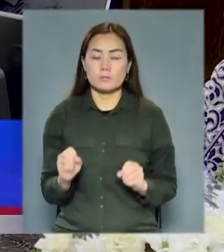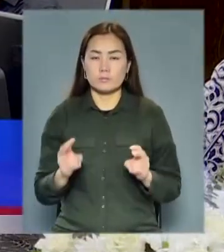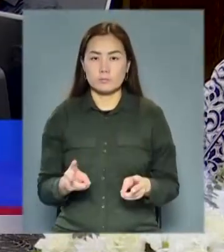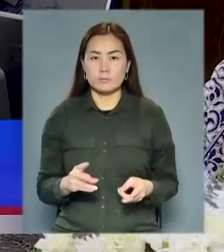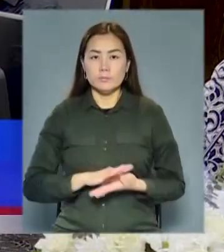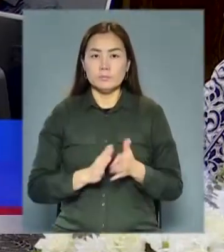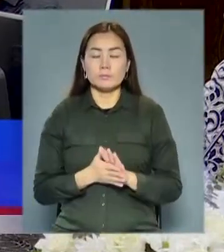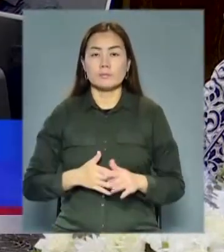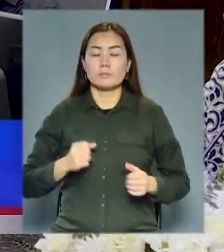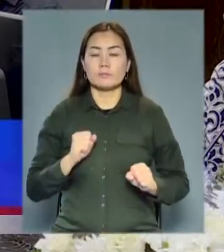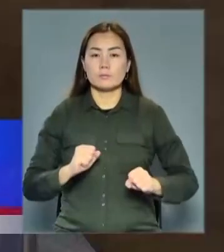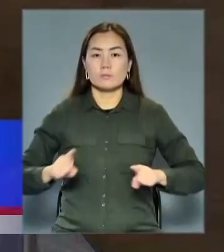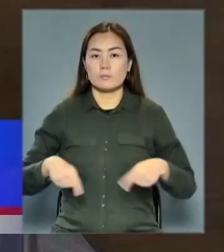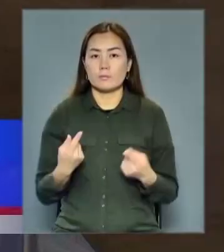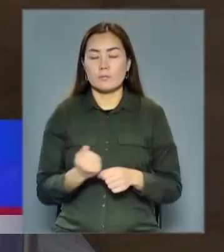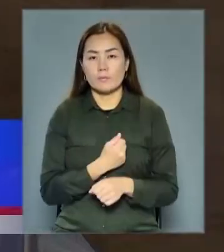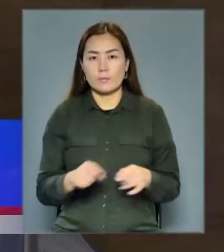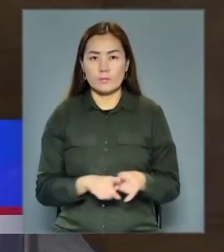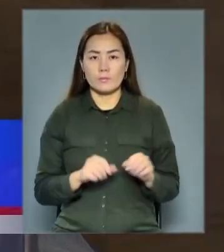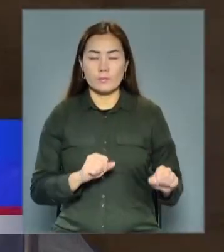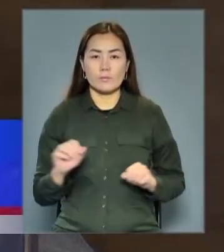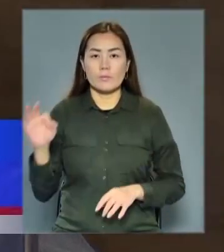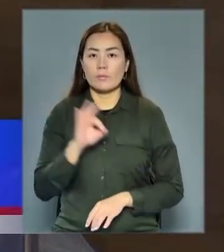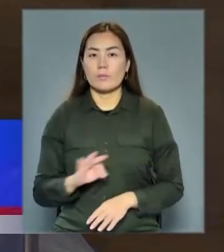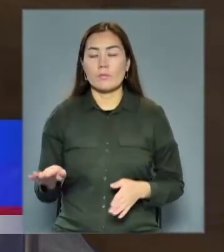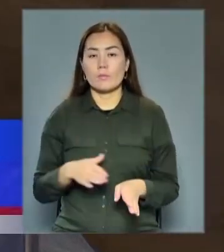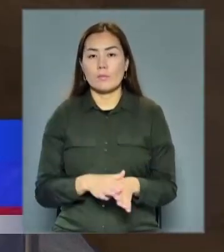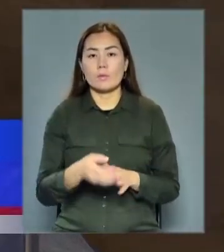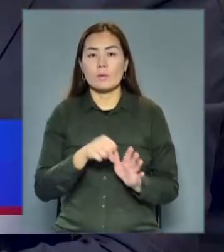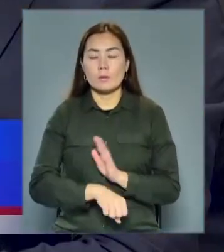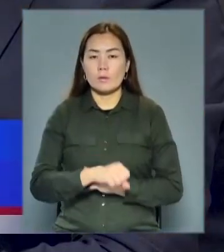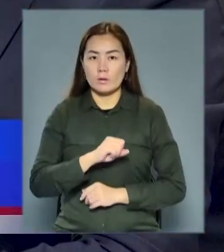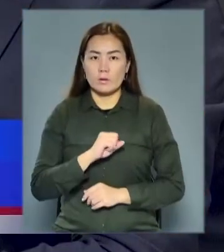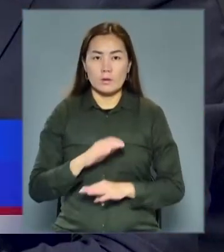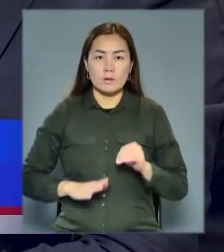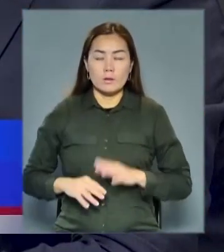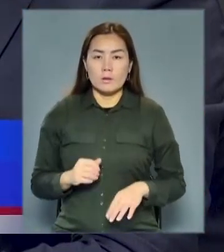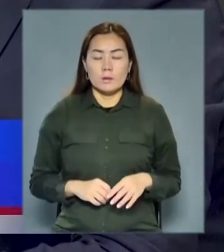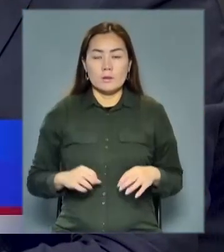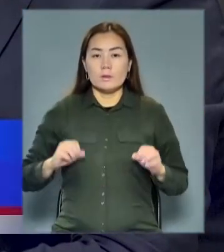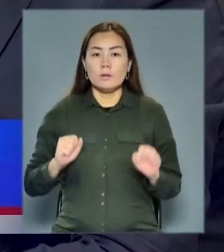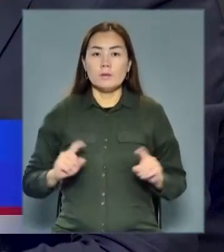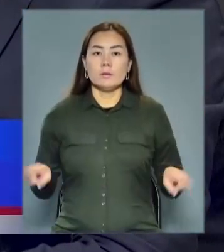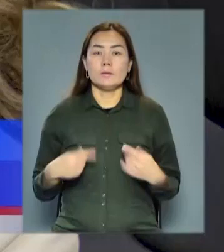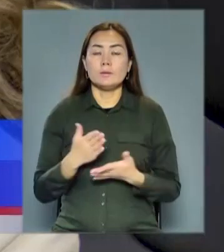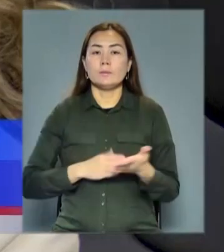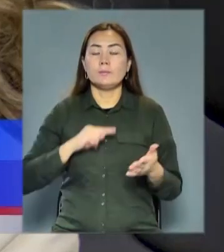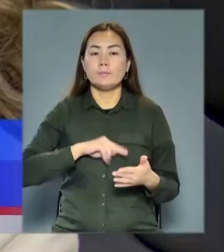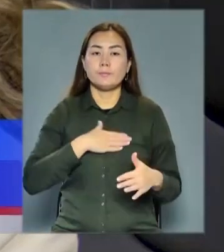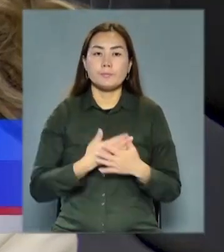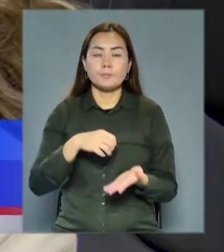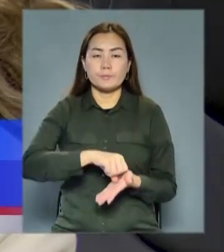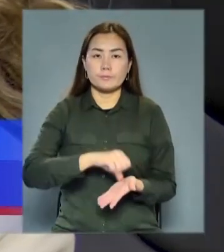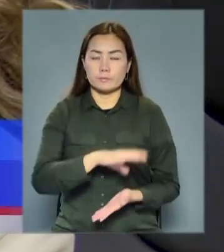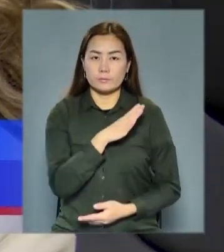қорғауға, әлеуметтік теңсіздіктермен күресуде, зорлық-зомбылықтың алдын алу мен оны түбегейлі жоюға бағытталған саладағы құқықтығы ағартушылық қызметін белсенді